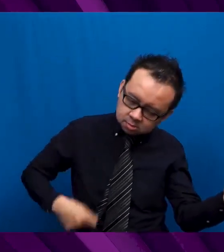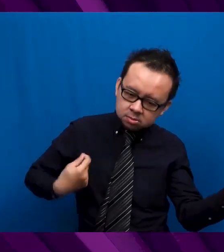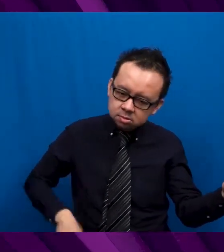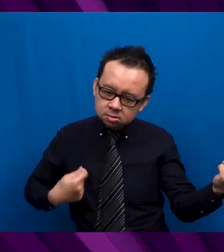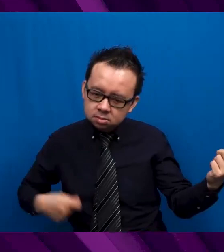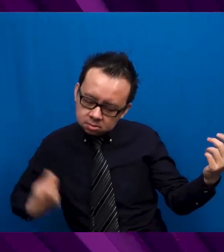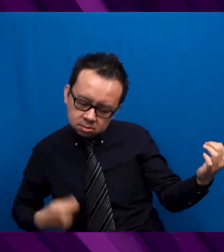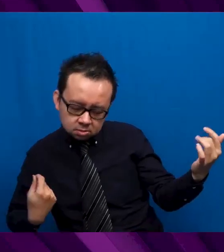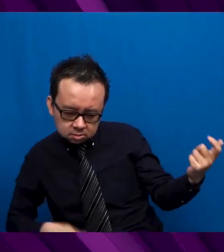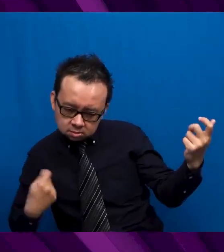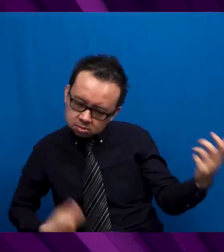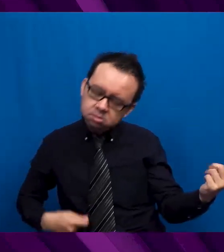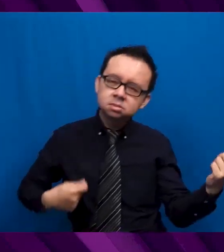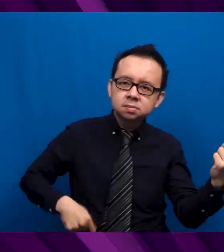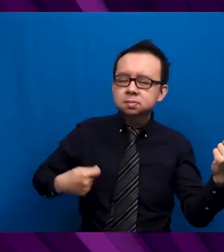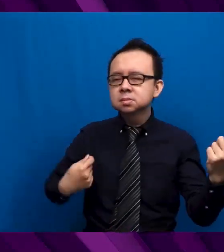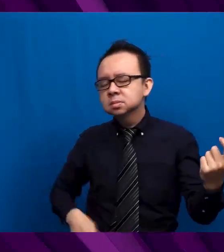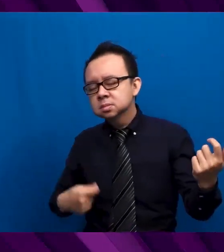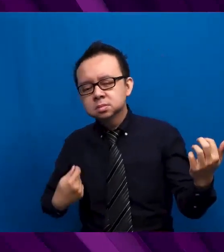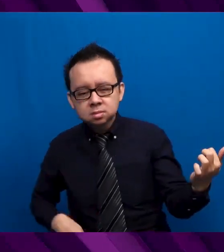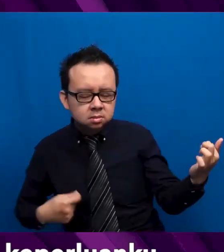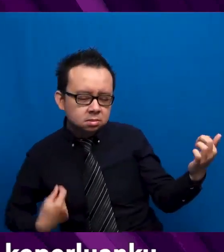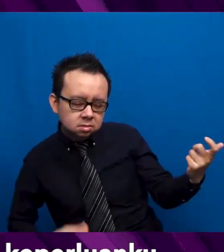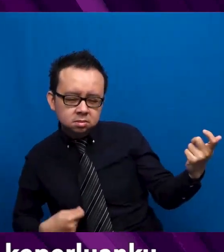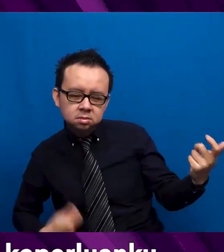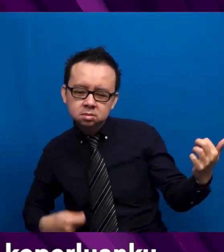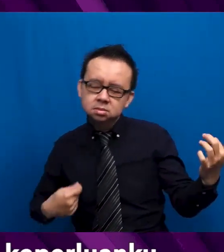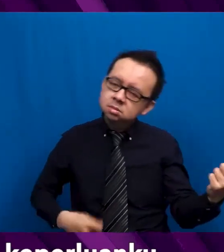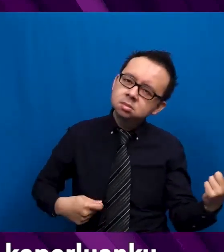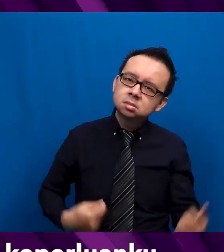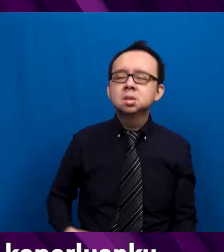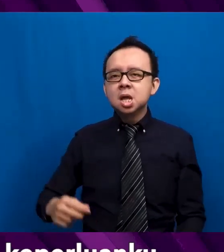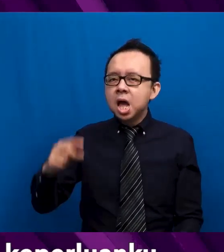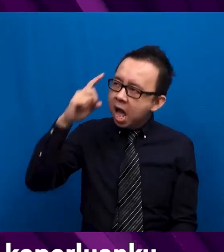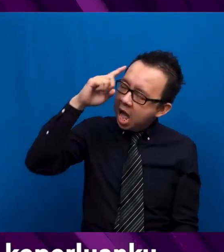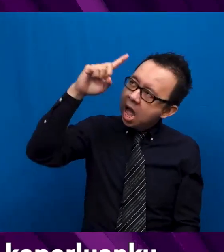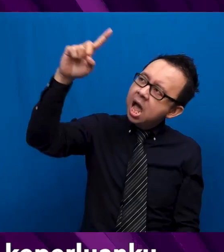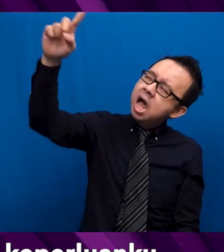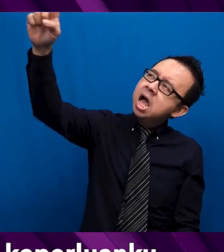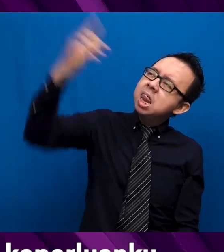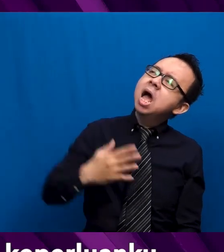Mari bangkitkan imanmu, katakan, Allahku kan memenuhi.